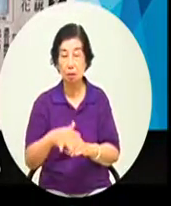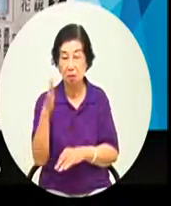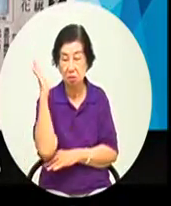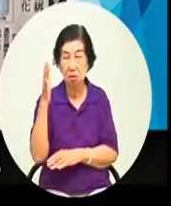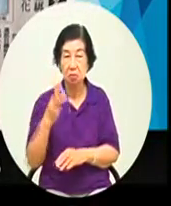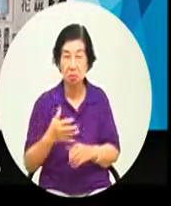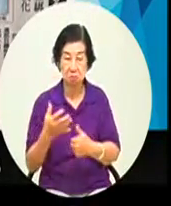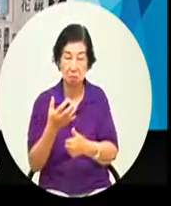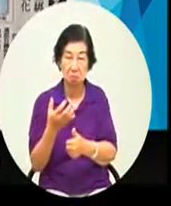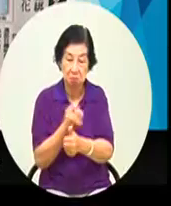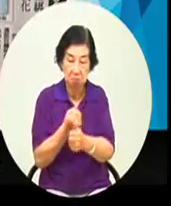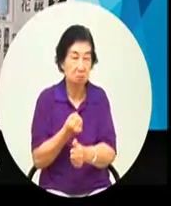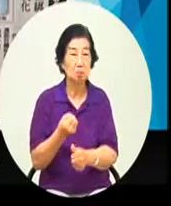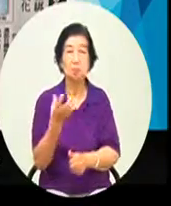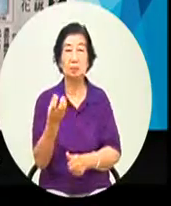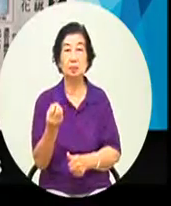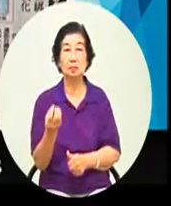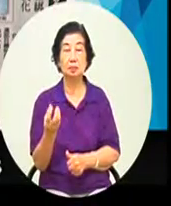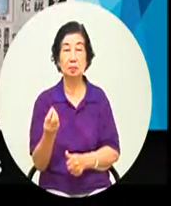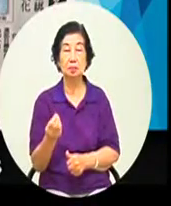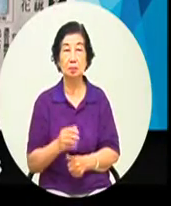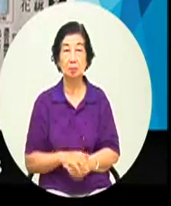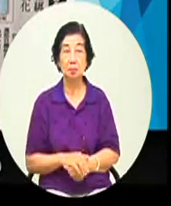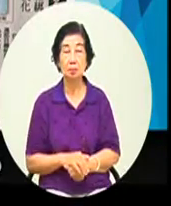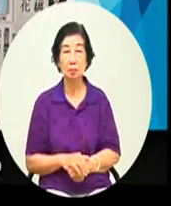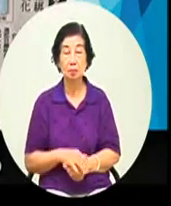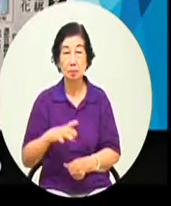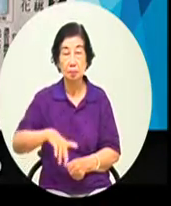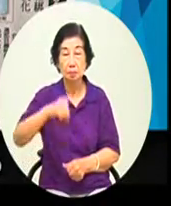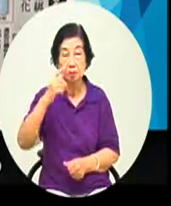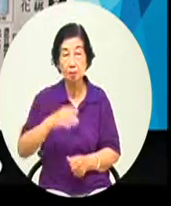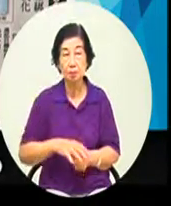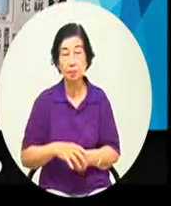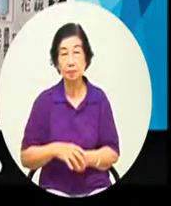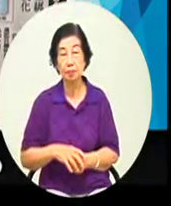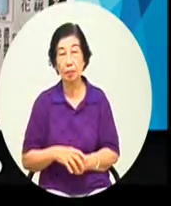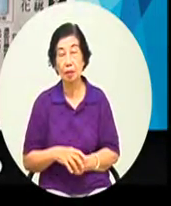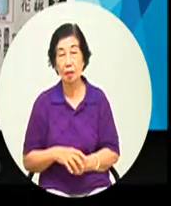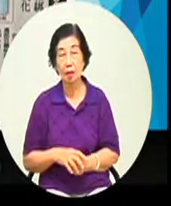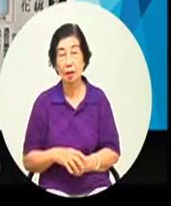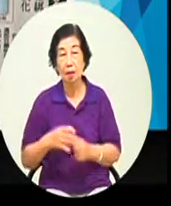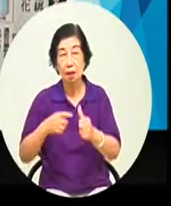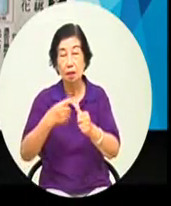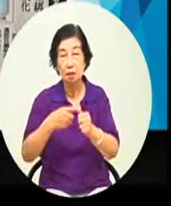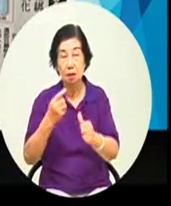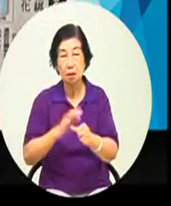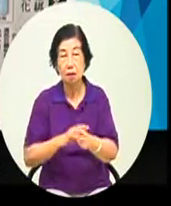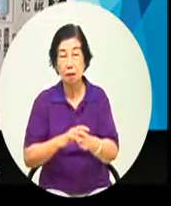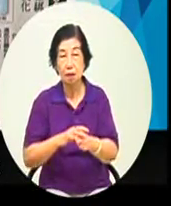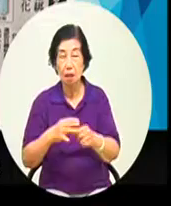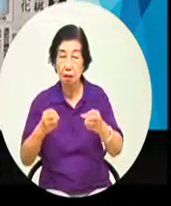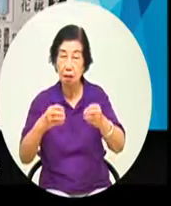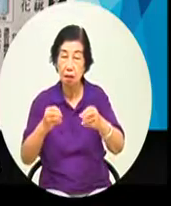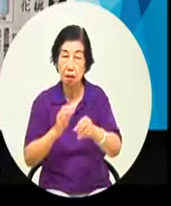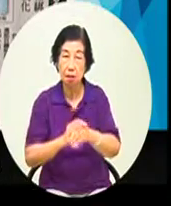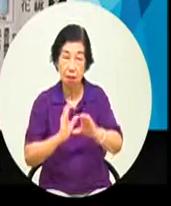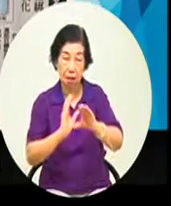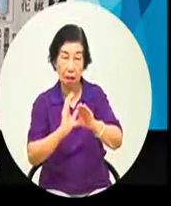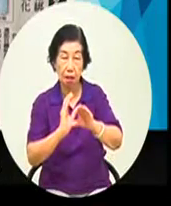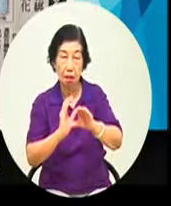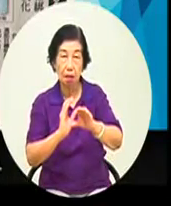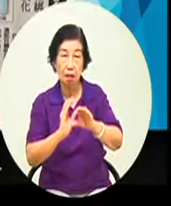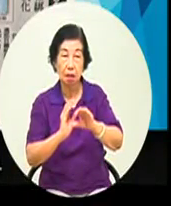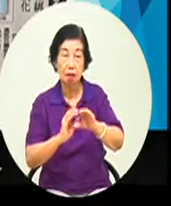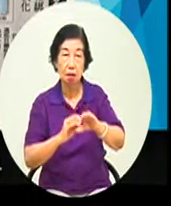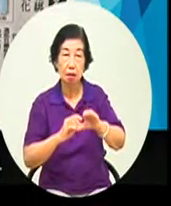好，那所以其实呢，我先讲到这里就好。讲到车顶灯跟我们的颜色，一般